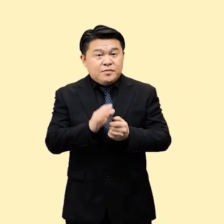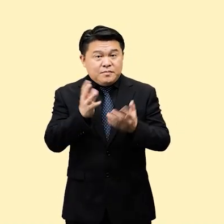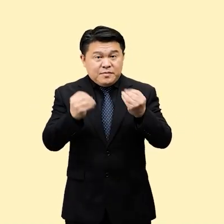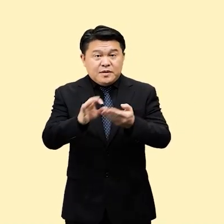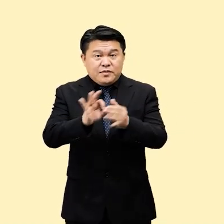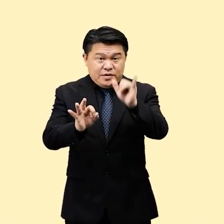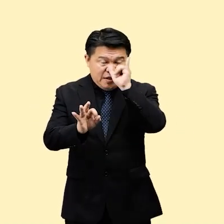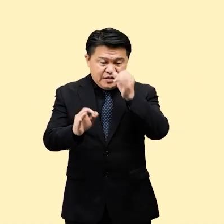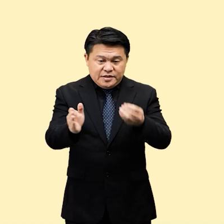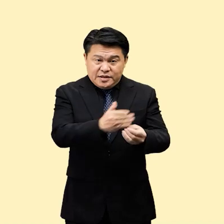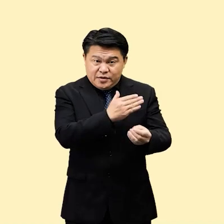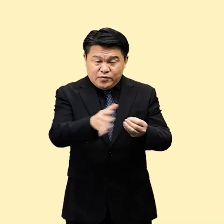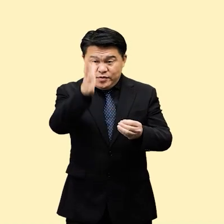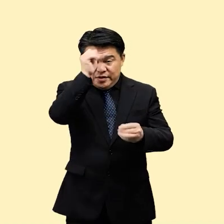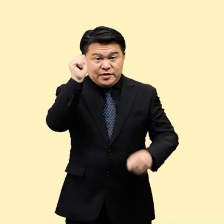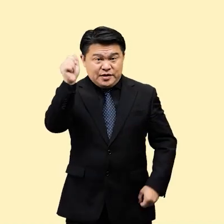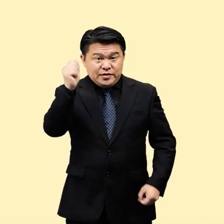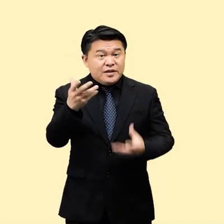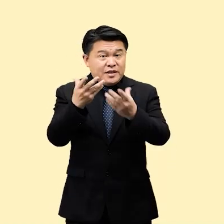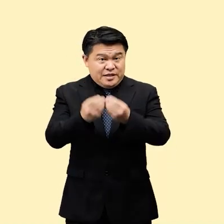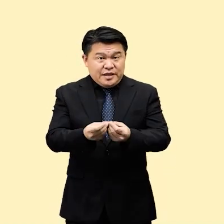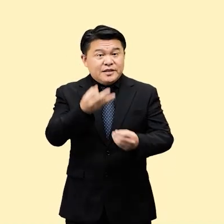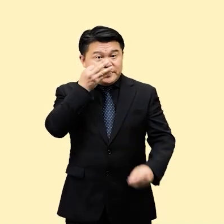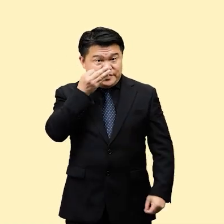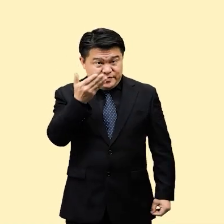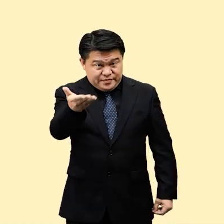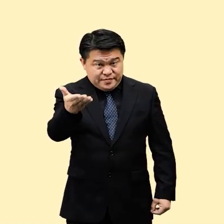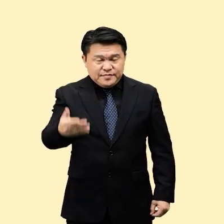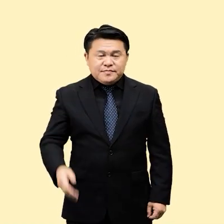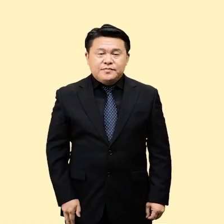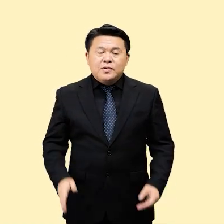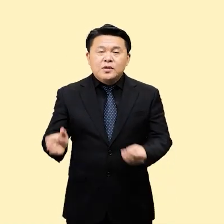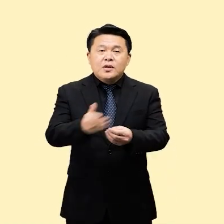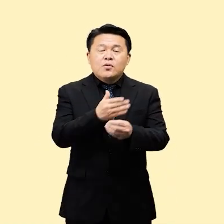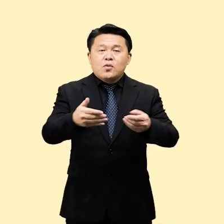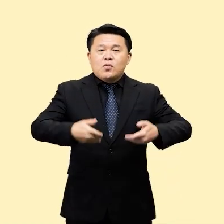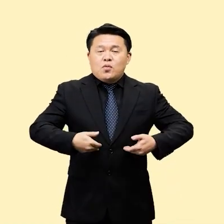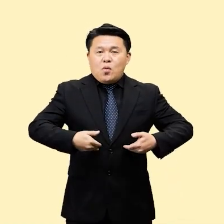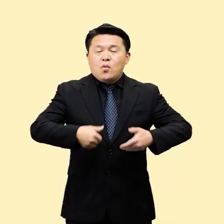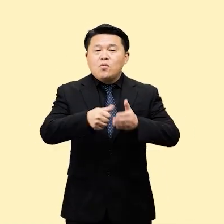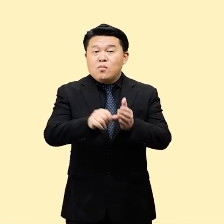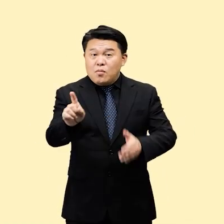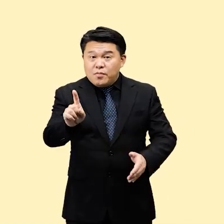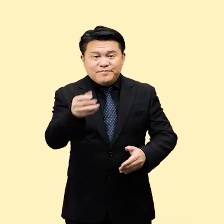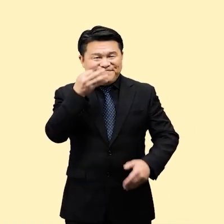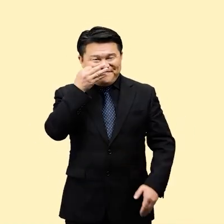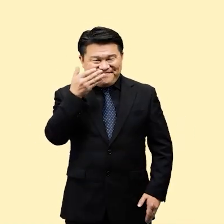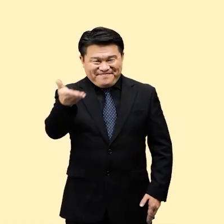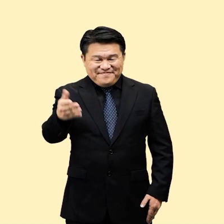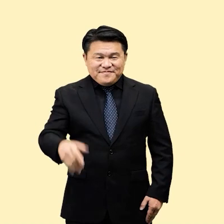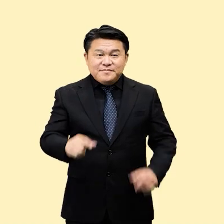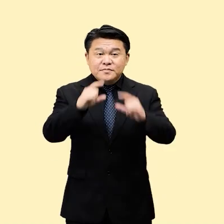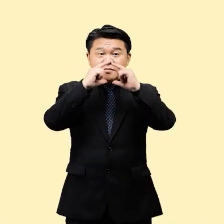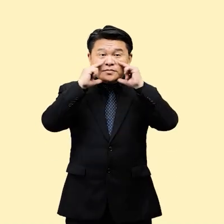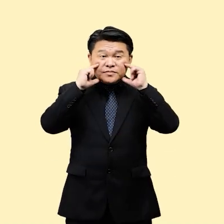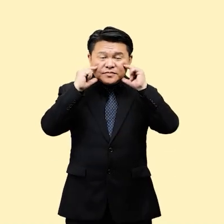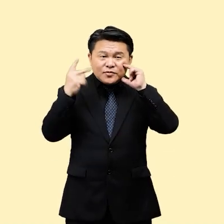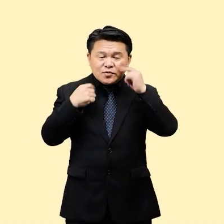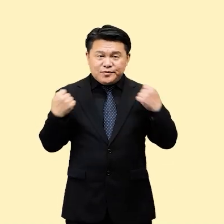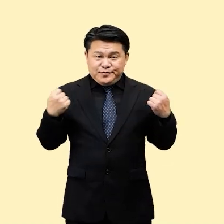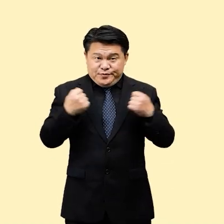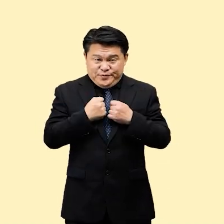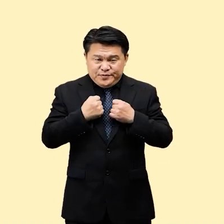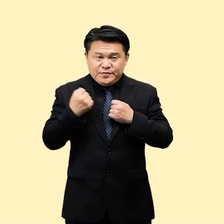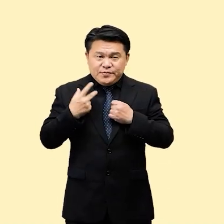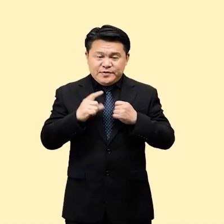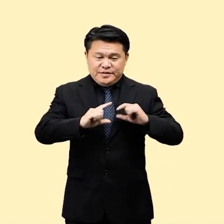배드민턴을 예를 들어 소개해드리겠습니다. 먼저 탁구에 필요한 도구입니다. 마스크,